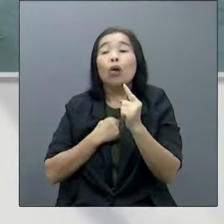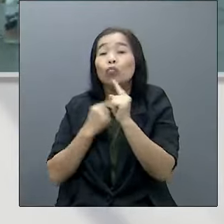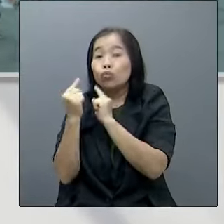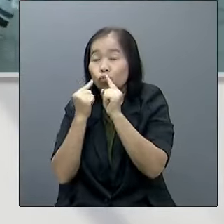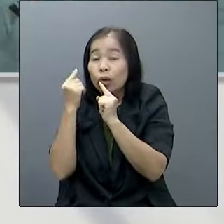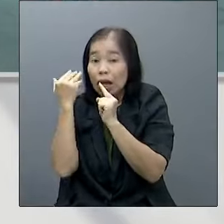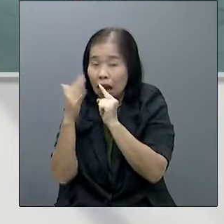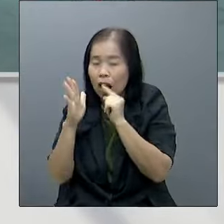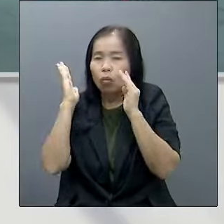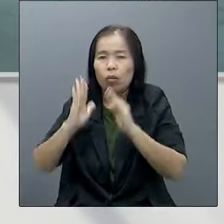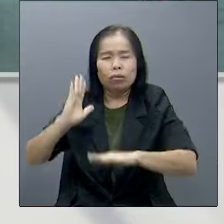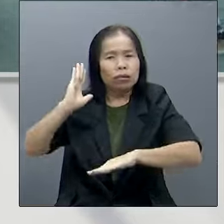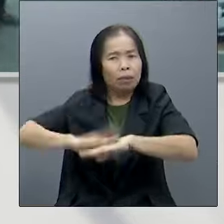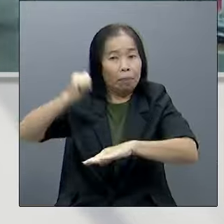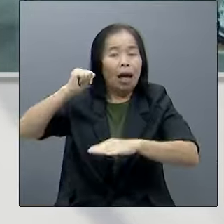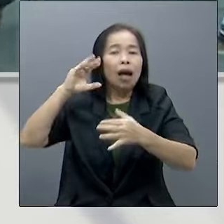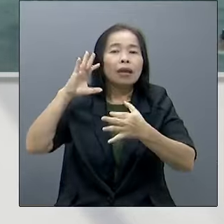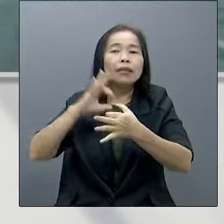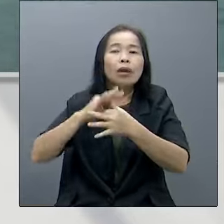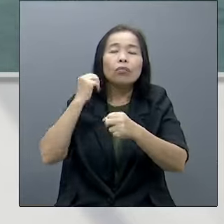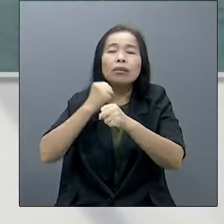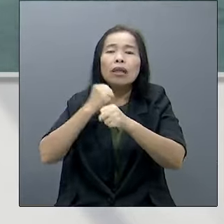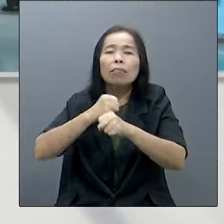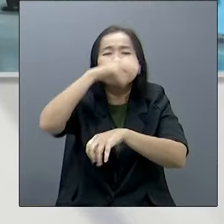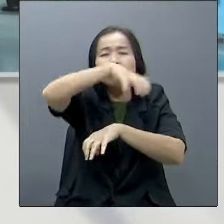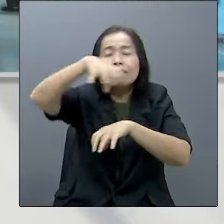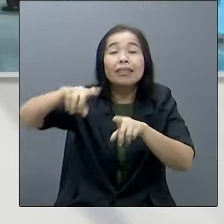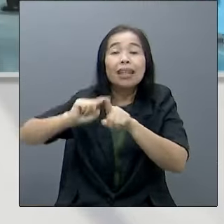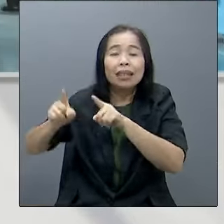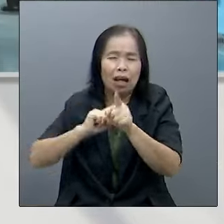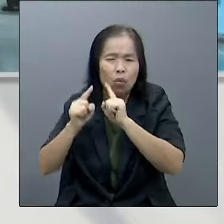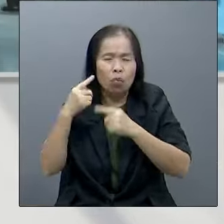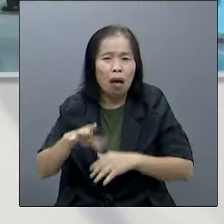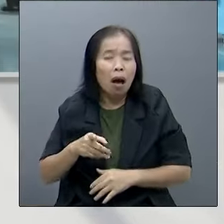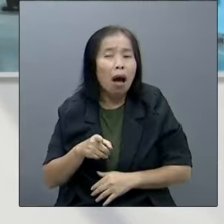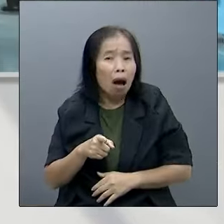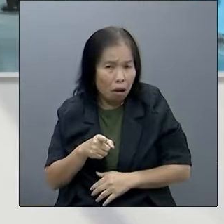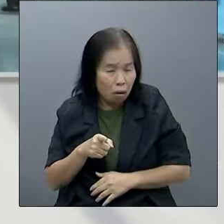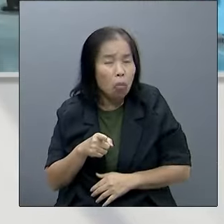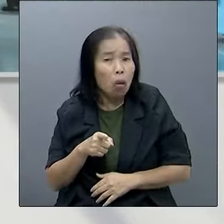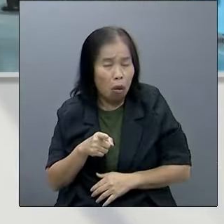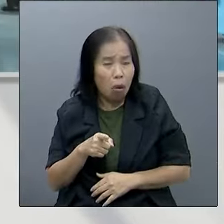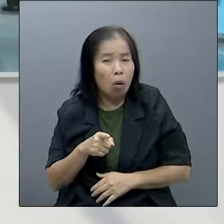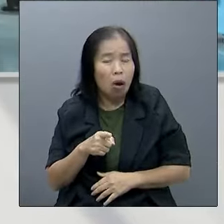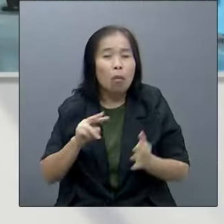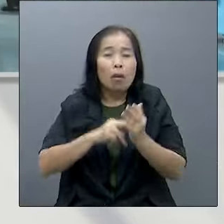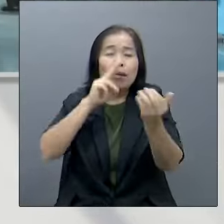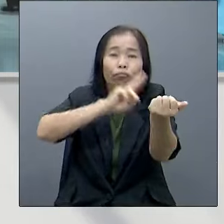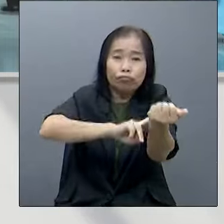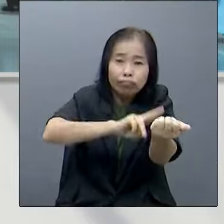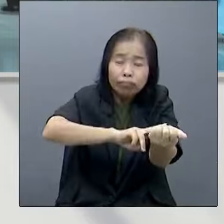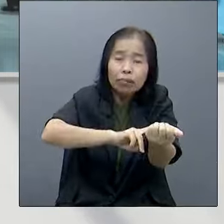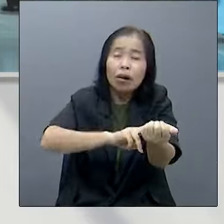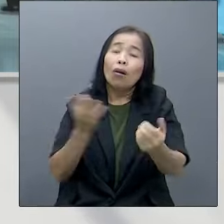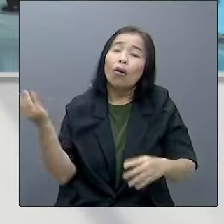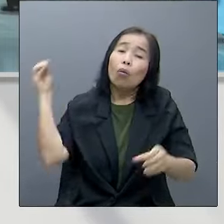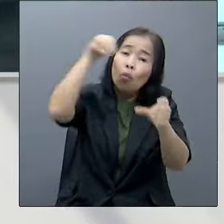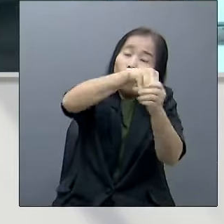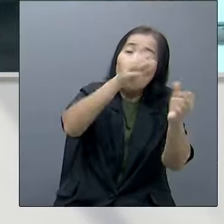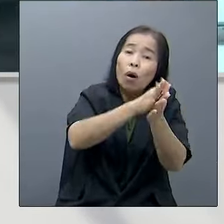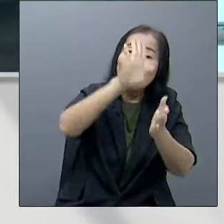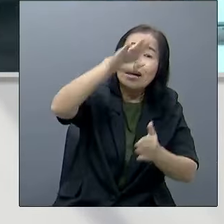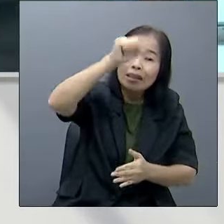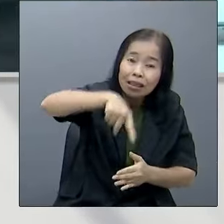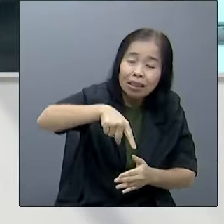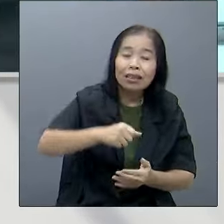DIมองวายัไเรื่องนี้คือเบืองต้นถ้าเอาเฉพาะเรื่องเอกมัยอย่เรื่ของค่าโดยสารอันนี้พักไ้ก่อนเรื่